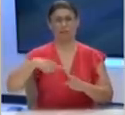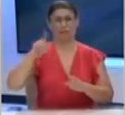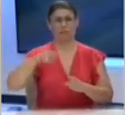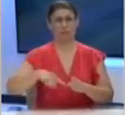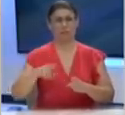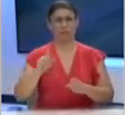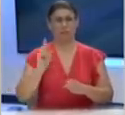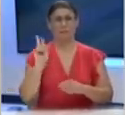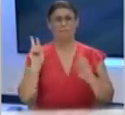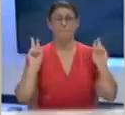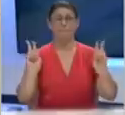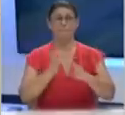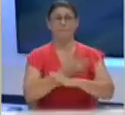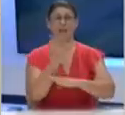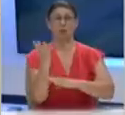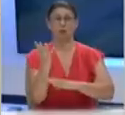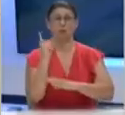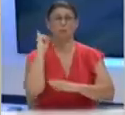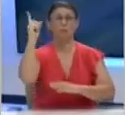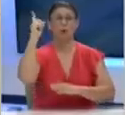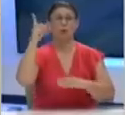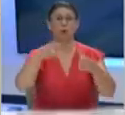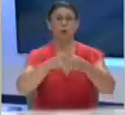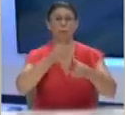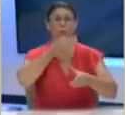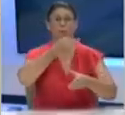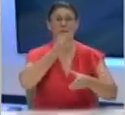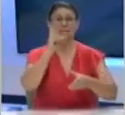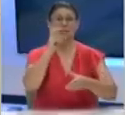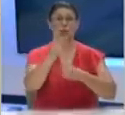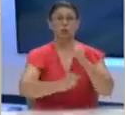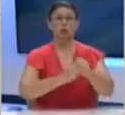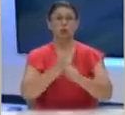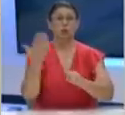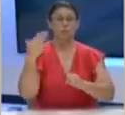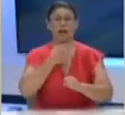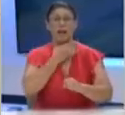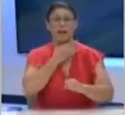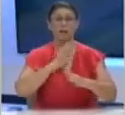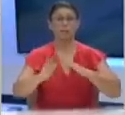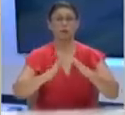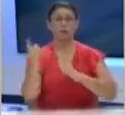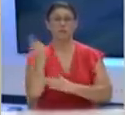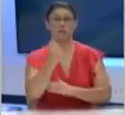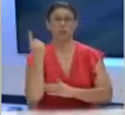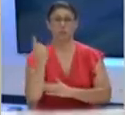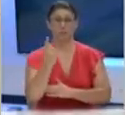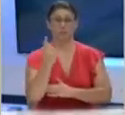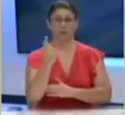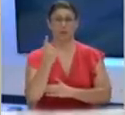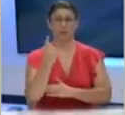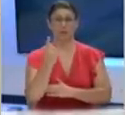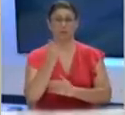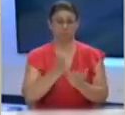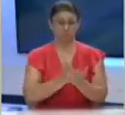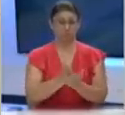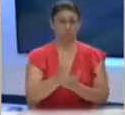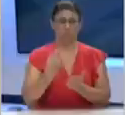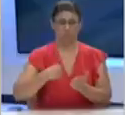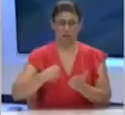πρώτο, 20 χρόνια πριν, για την ανάγκη προστασίας του φυσικού περιβάλλοντος, για τη δίκαιη